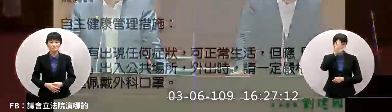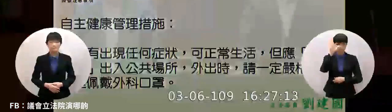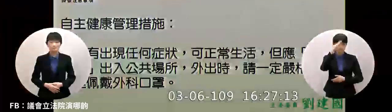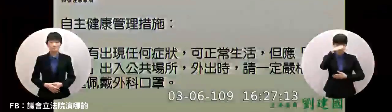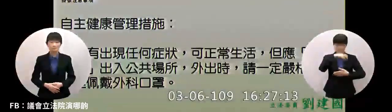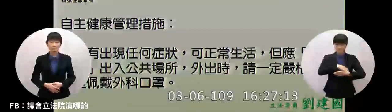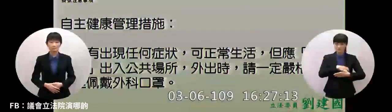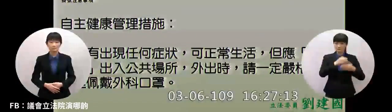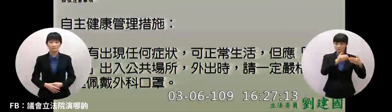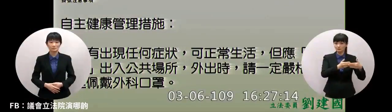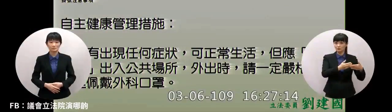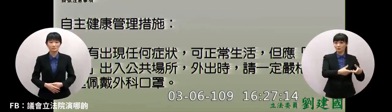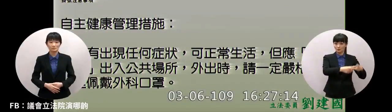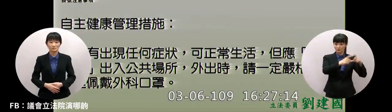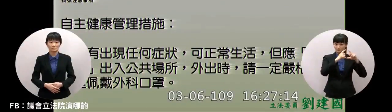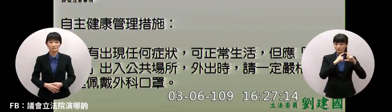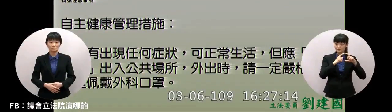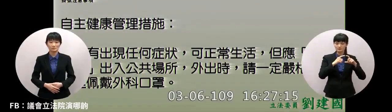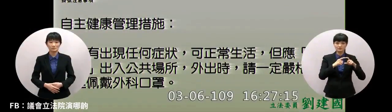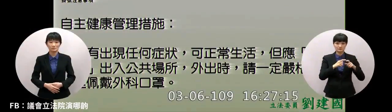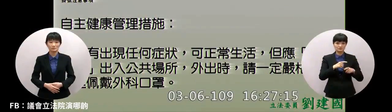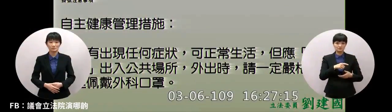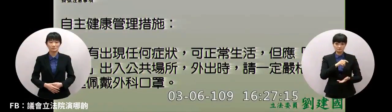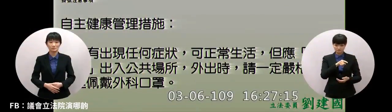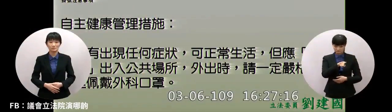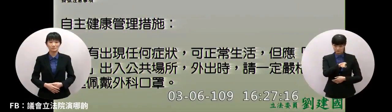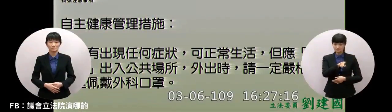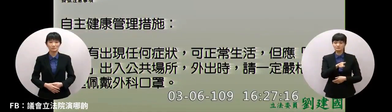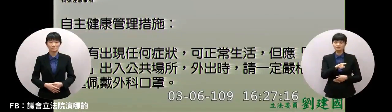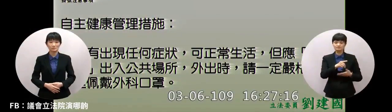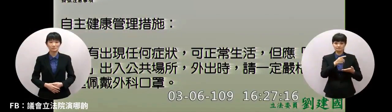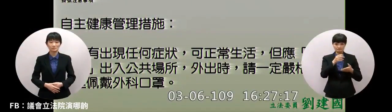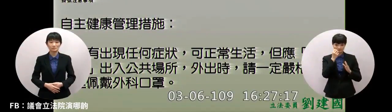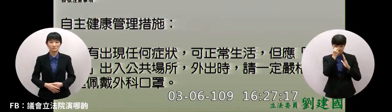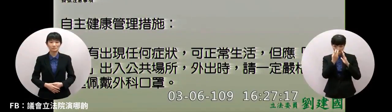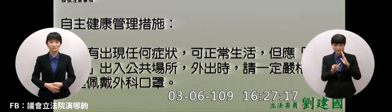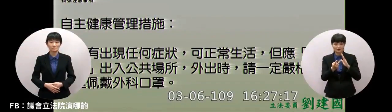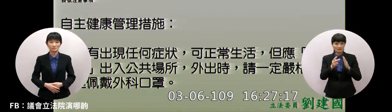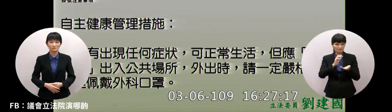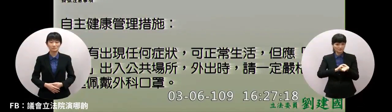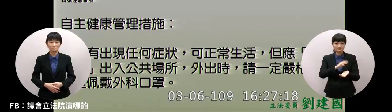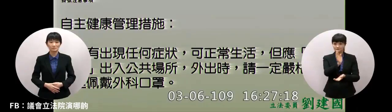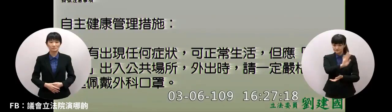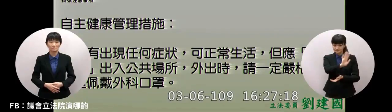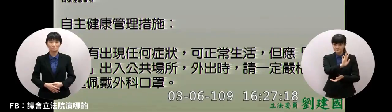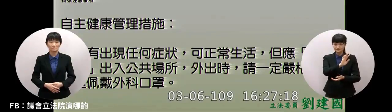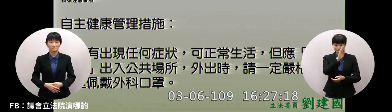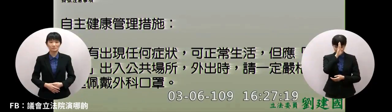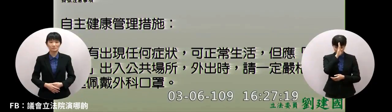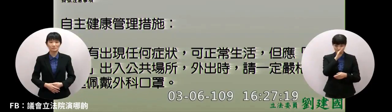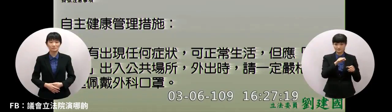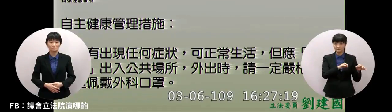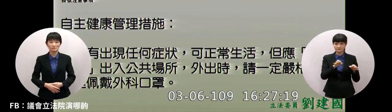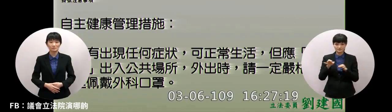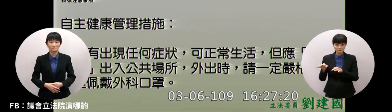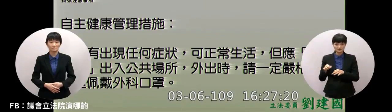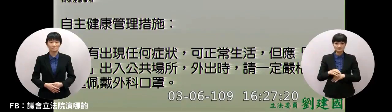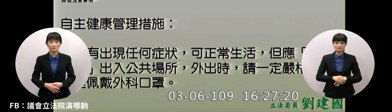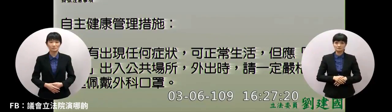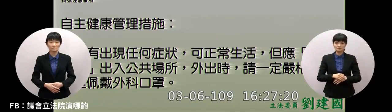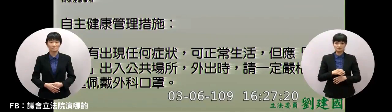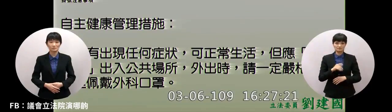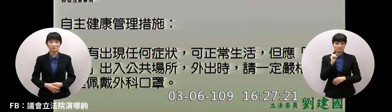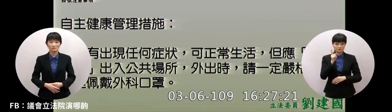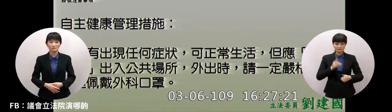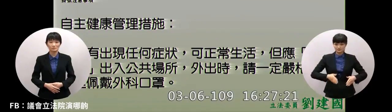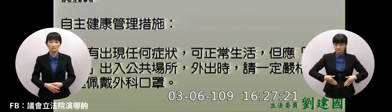旅游史的民众，请暂缓探视病人，并于居家检疫或自主健康管理期间，请延后或急迫需求之医疗